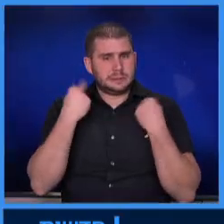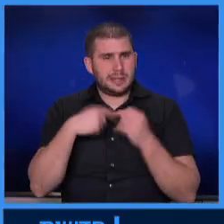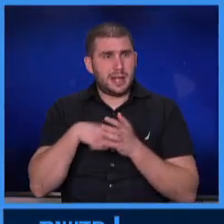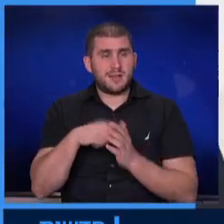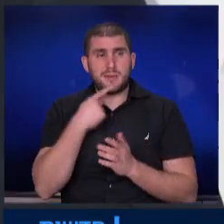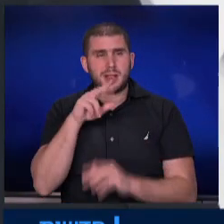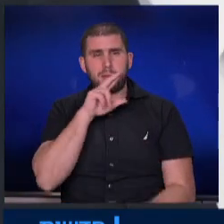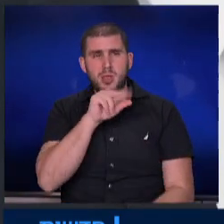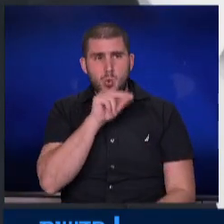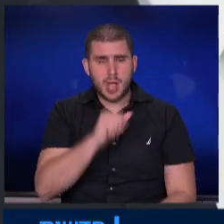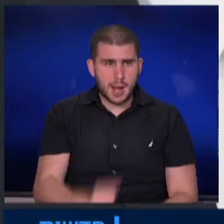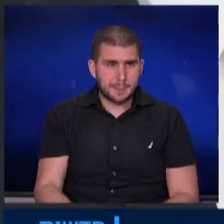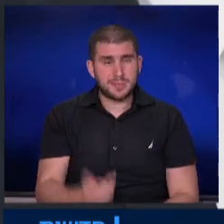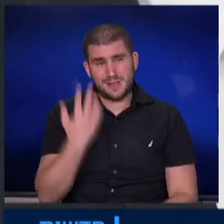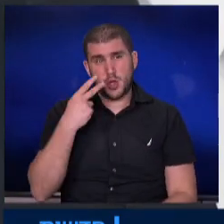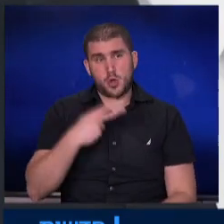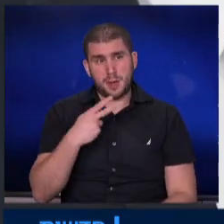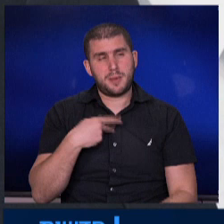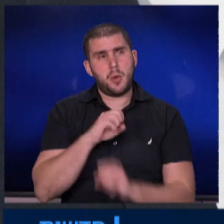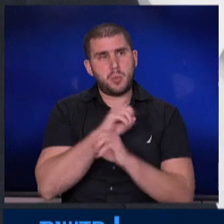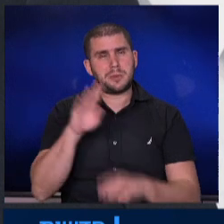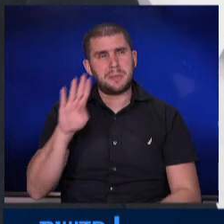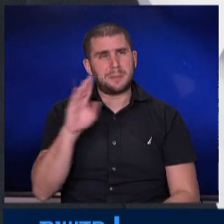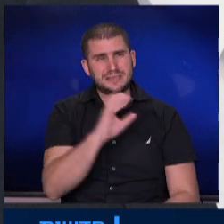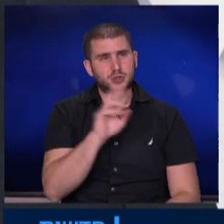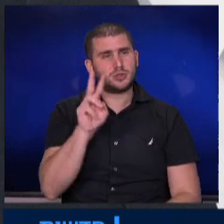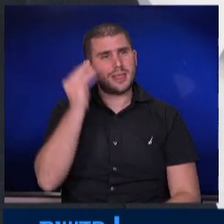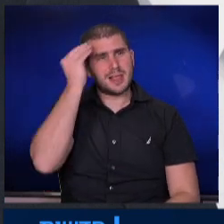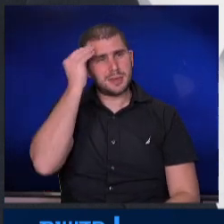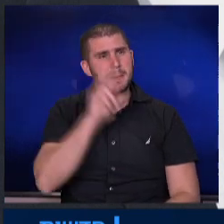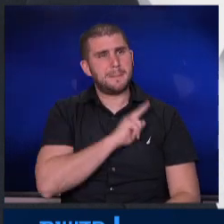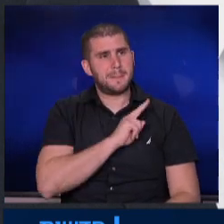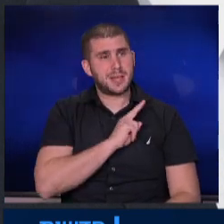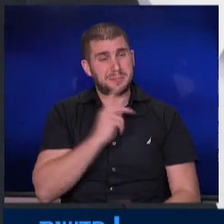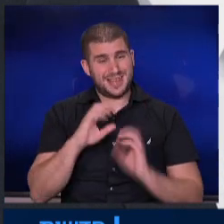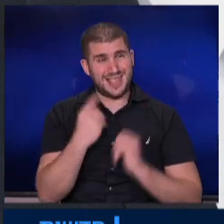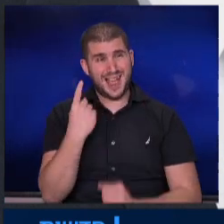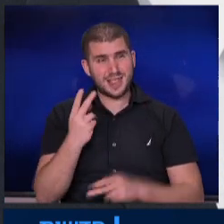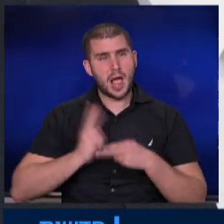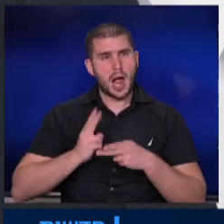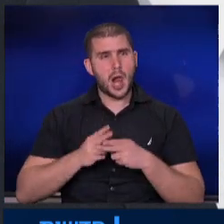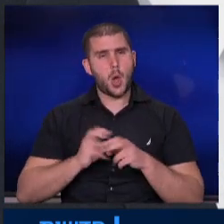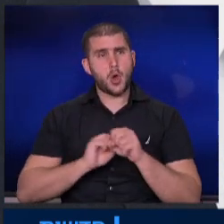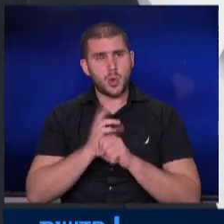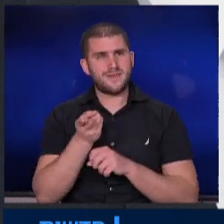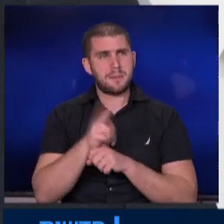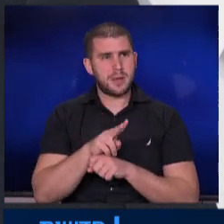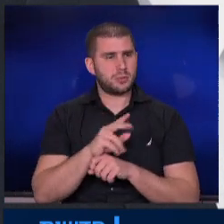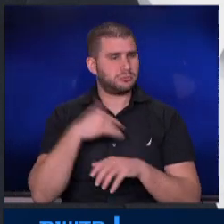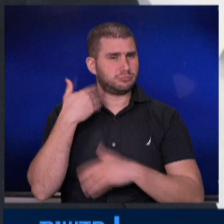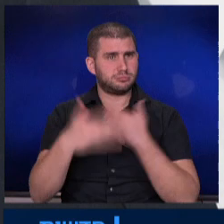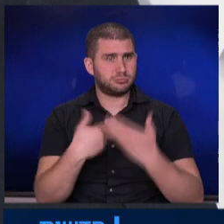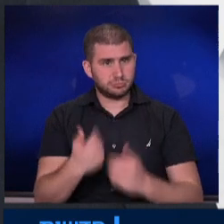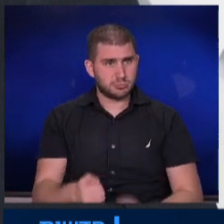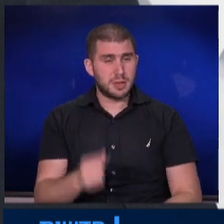והצייץ בטוויטר. לפני יומיים פורסם בבי-בי-סי ששני תלמידים בריטים מאותה כיתה חלו בקורונה ומתו זמן קצר